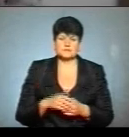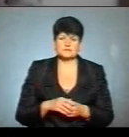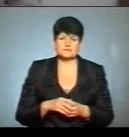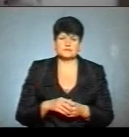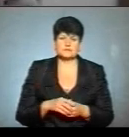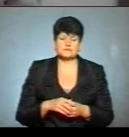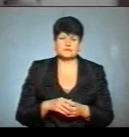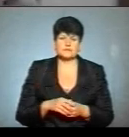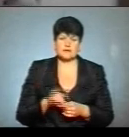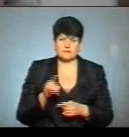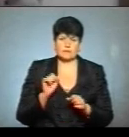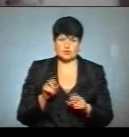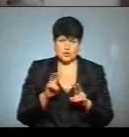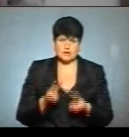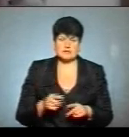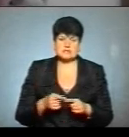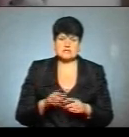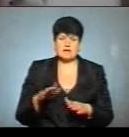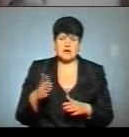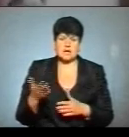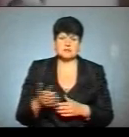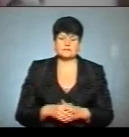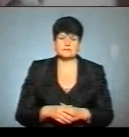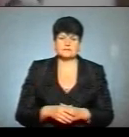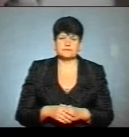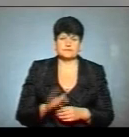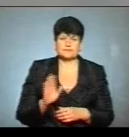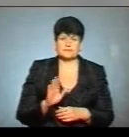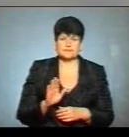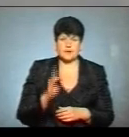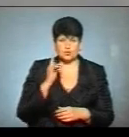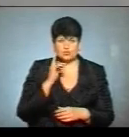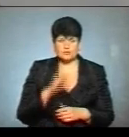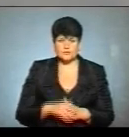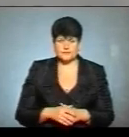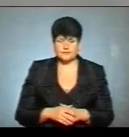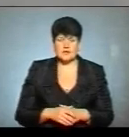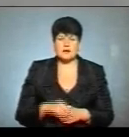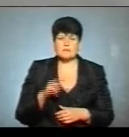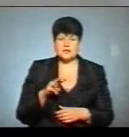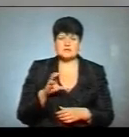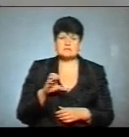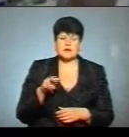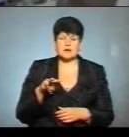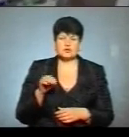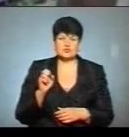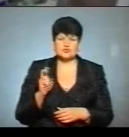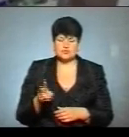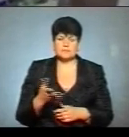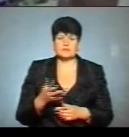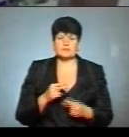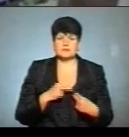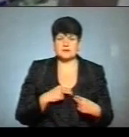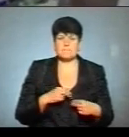Лаборант. Ви можете розглядати такі варіанти, як лаборант? Я ще подумаю. Мар'яна Смеречук – представниця приватного підприємства,